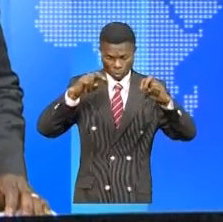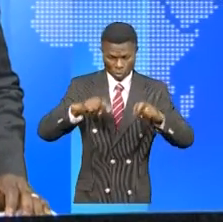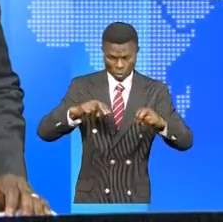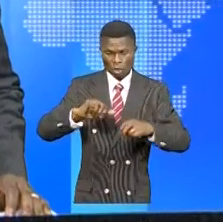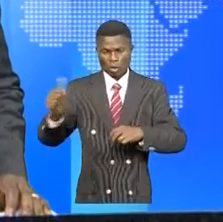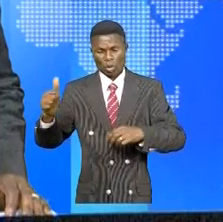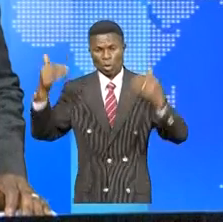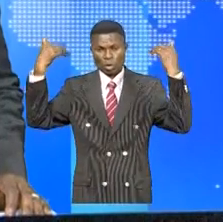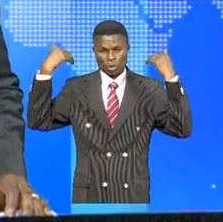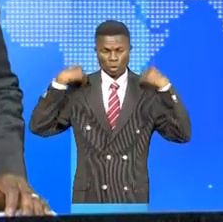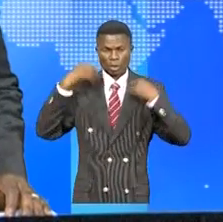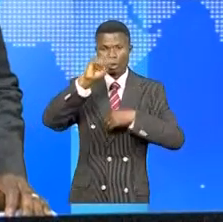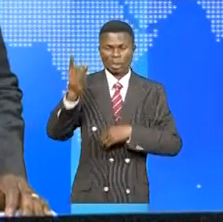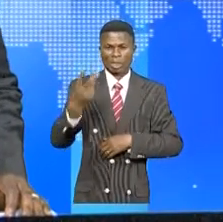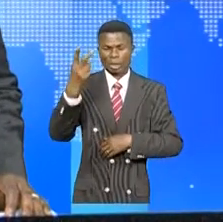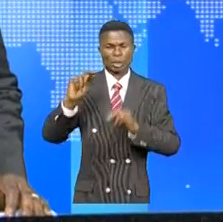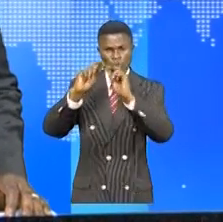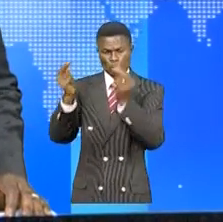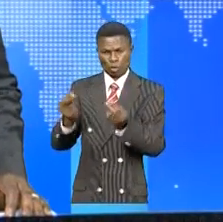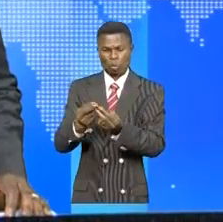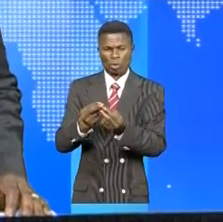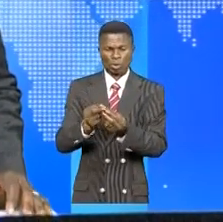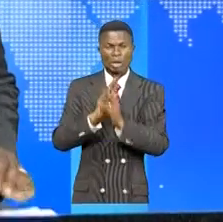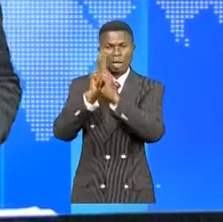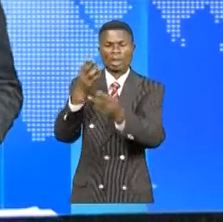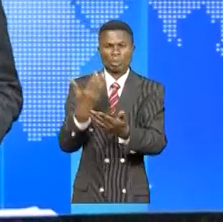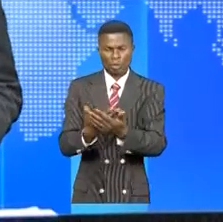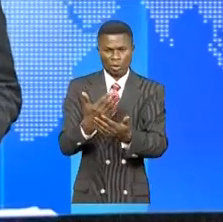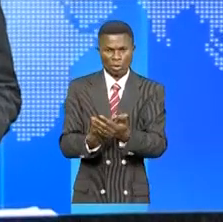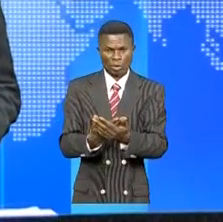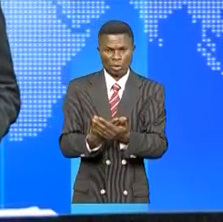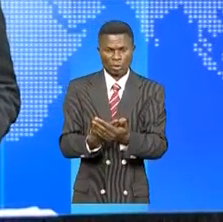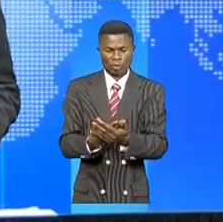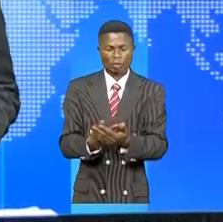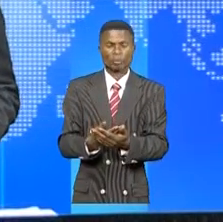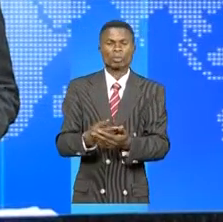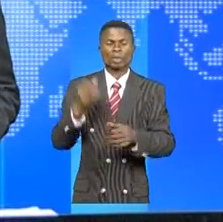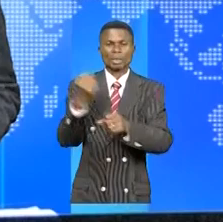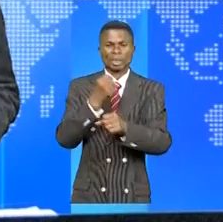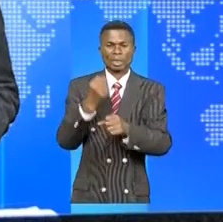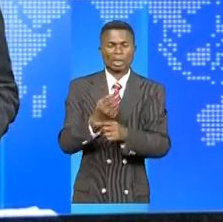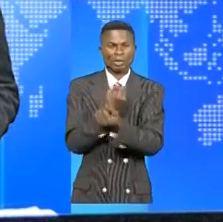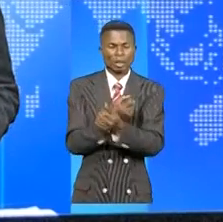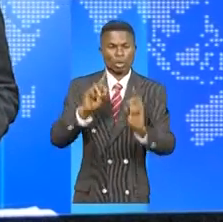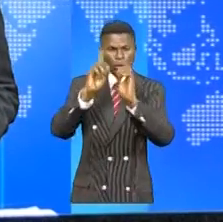quelques officiers de la 32e brigade de la réaction rapide découle de l'exercice de la discipline